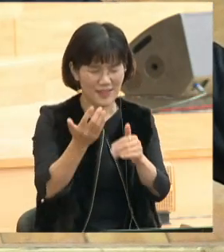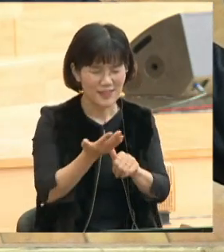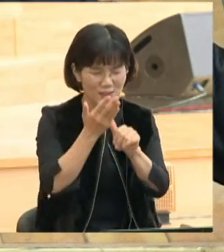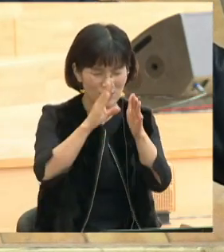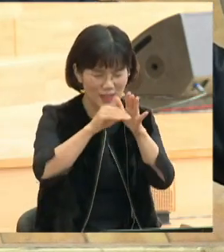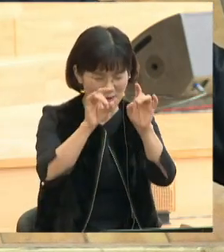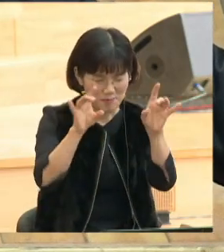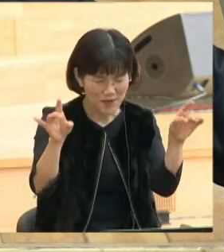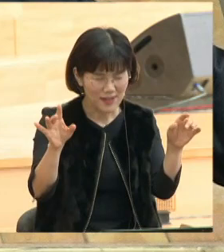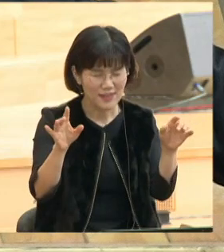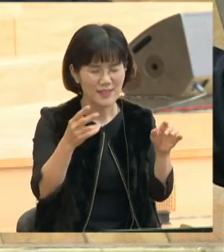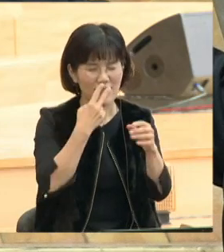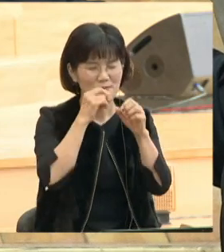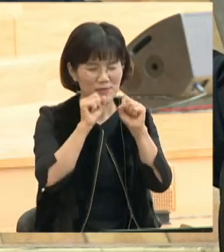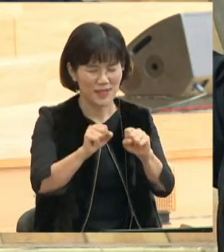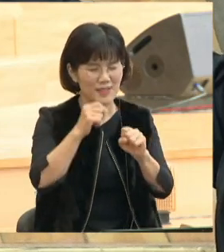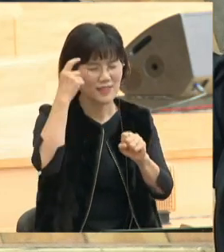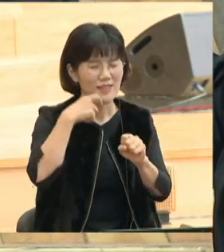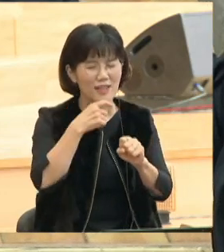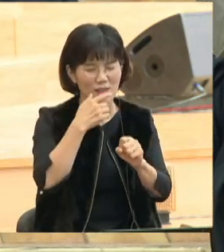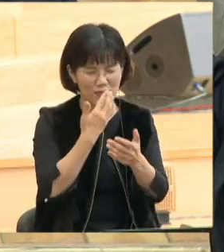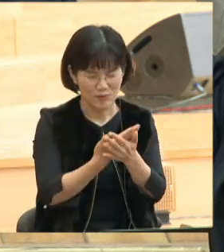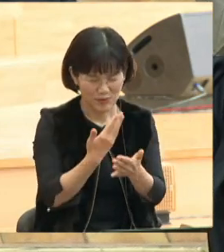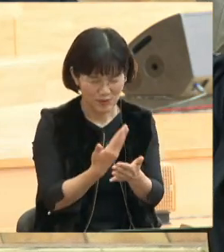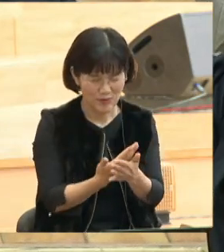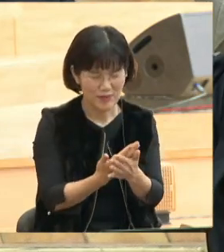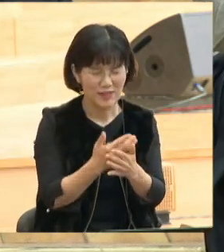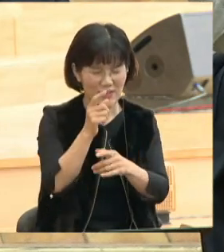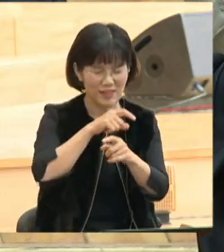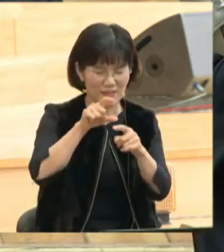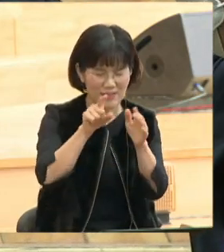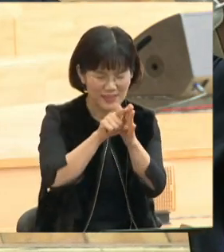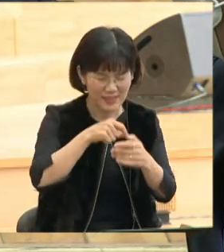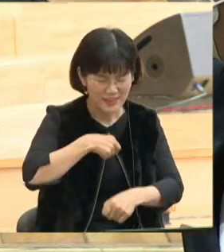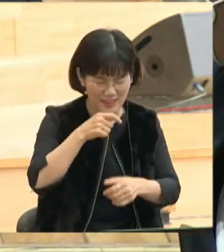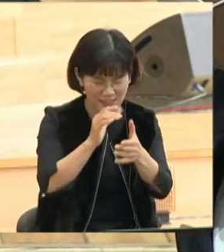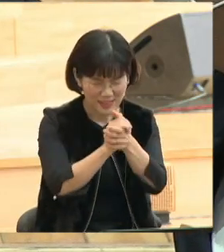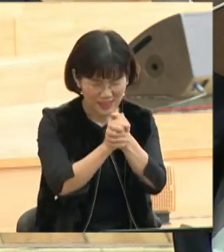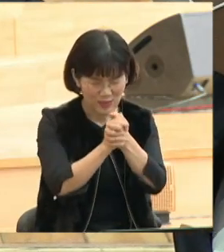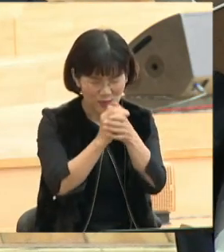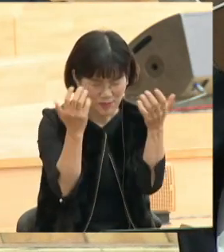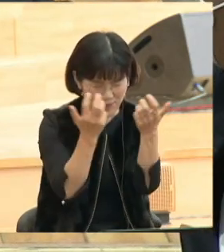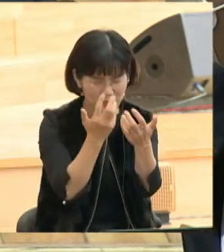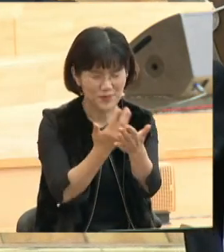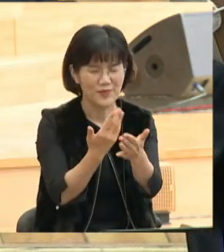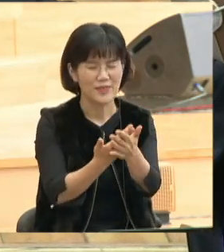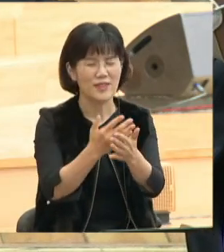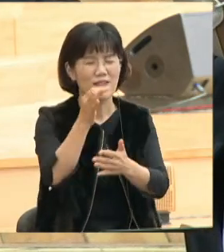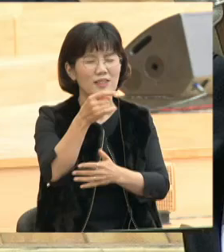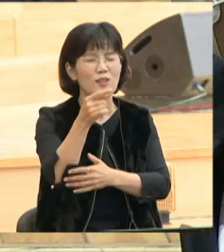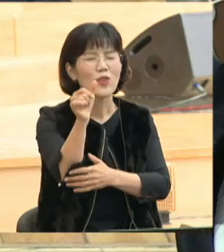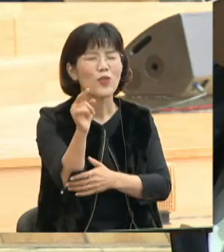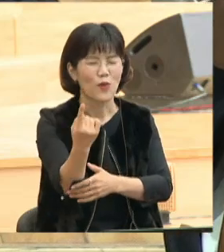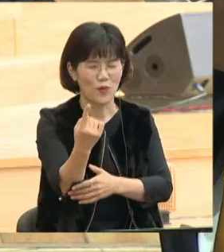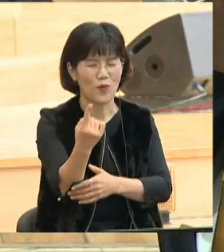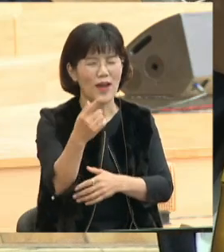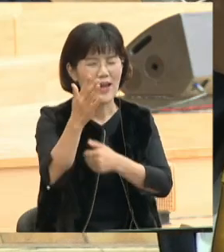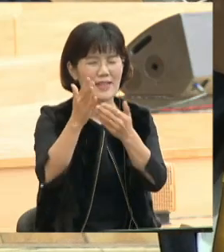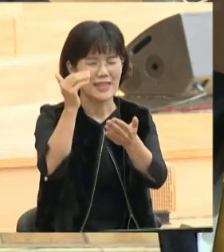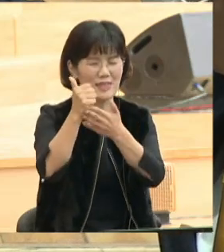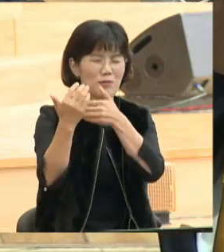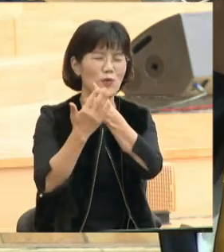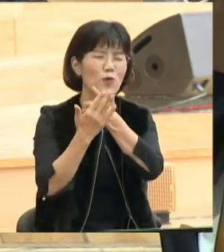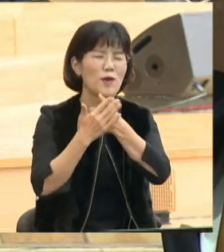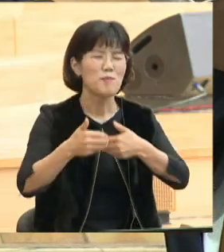때마다 하나님의 살아계심이 느껴지게 하시고 더 신실한 기도가 있게 하셔서 은호가 정말 하나님의